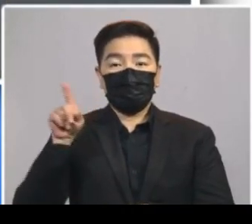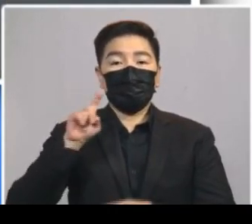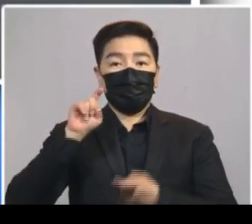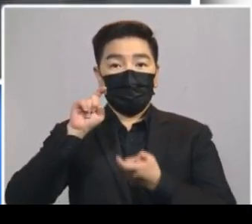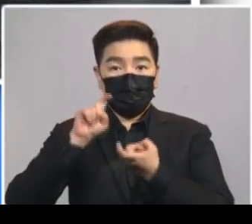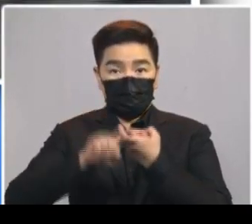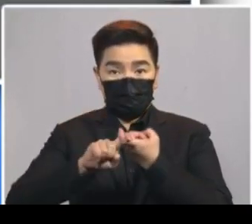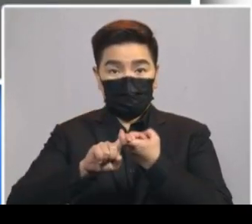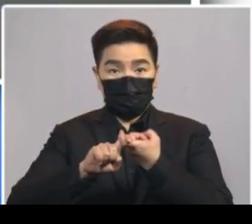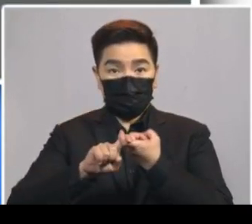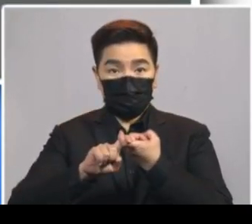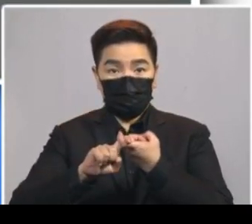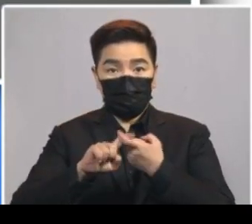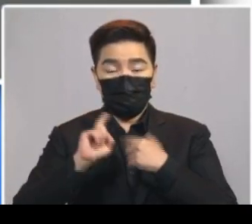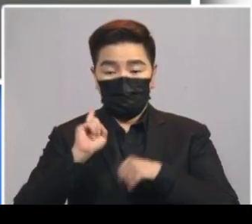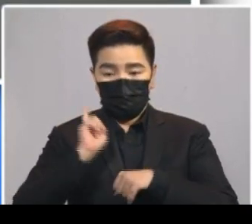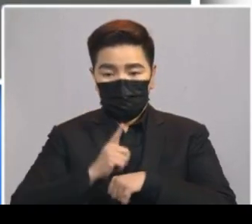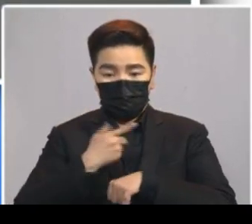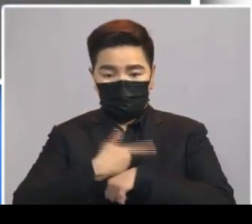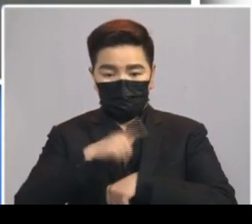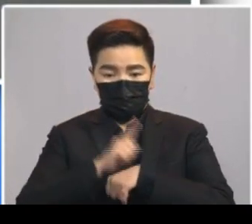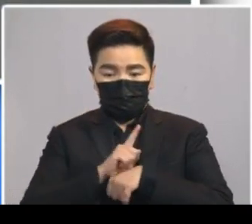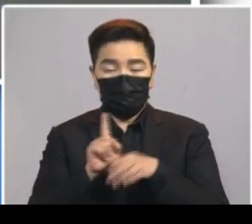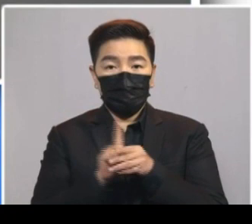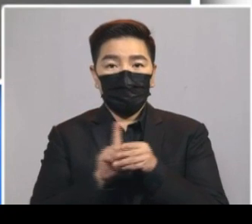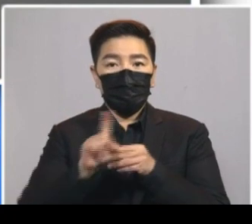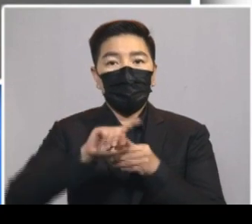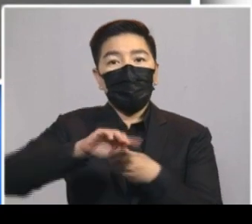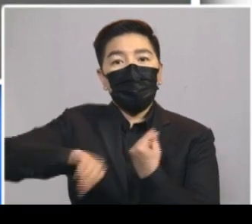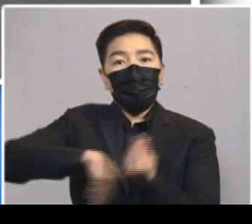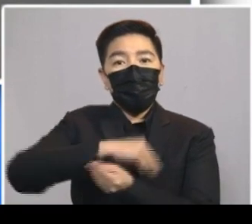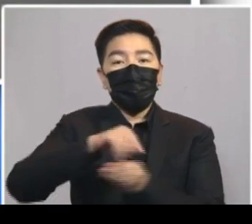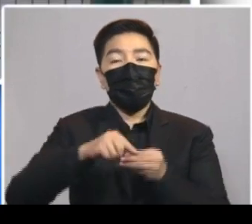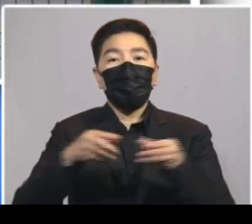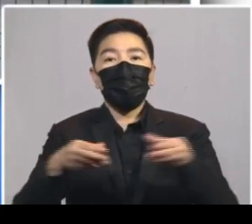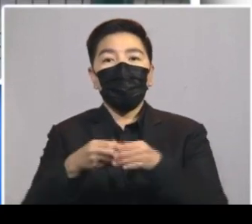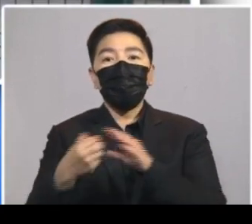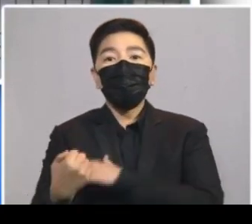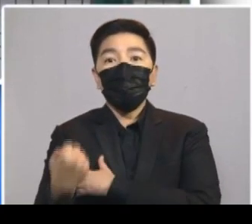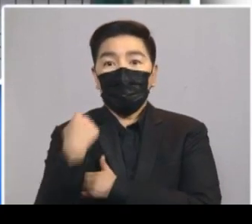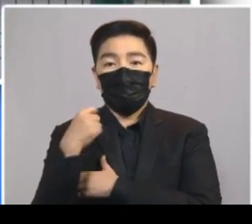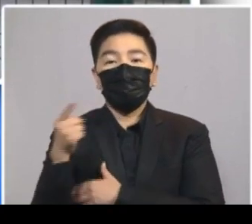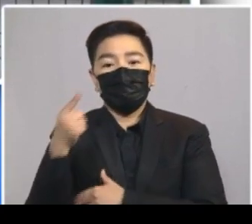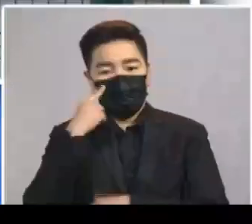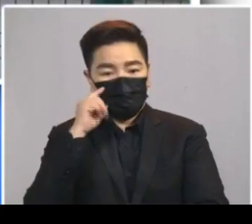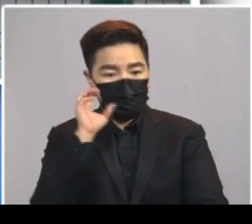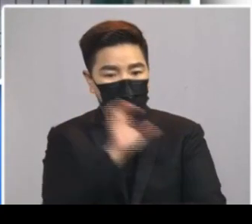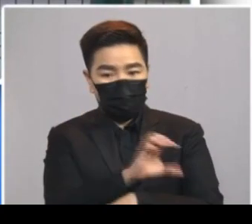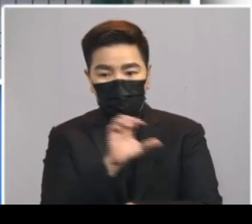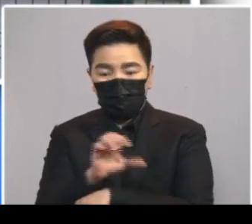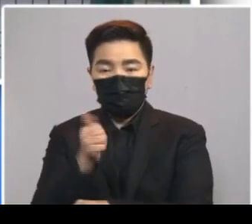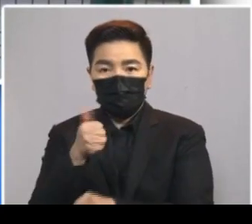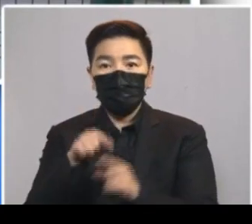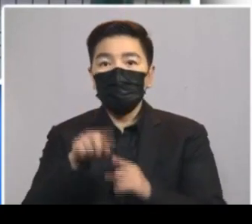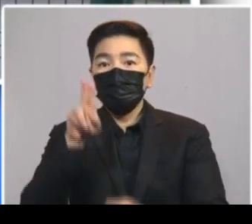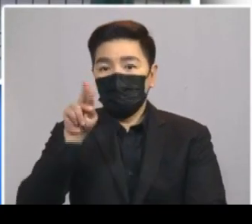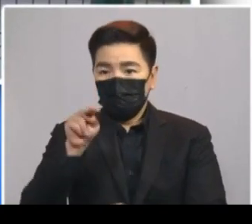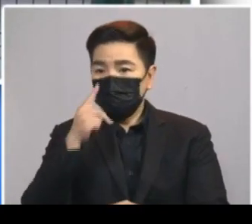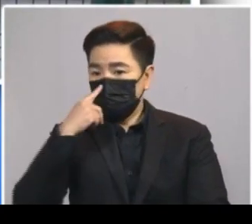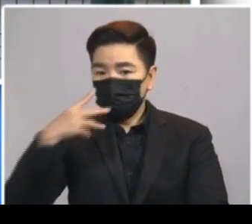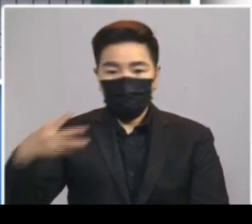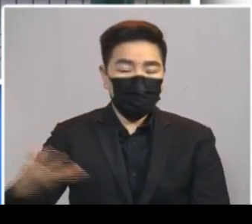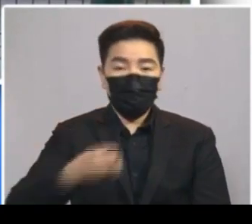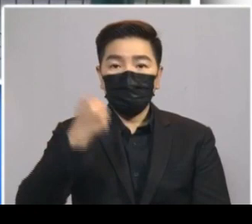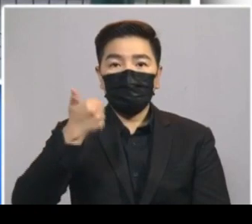ป็นประธานคณะผู้แทนหมุนเวียนของคณะมนตรีความมั่นคงก็สามารถคุมนะครับสหประชาชาติได้จะเห็